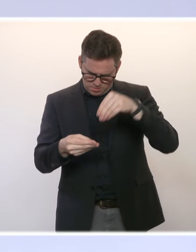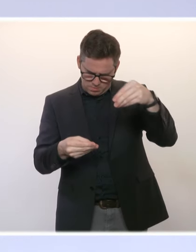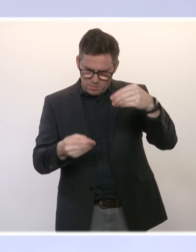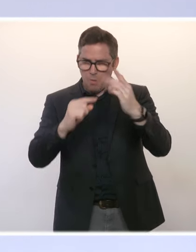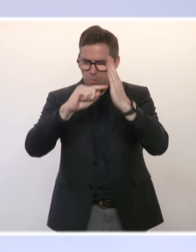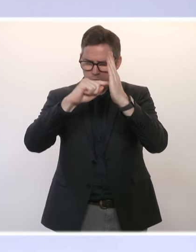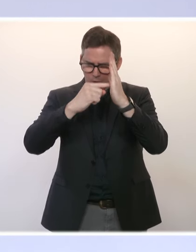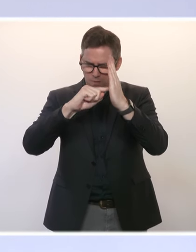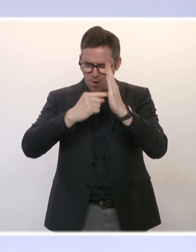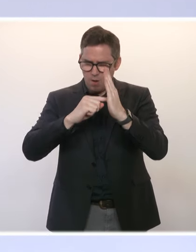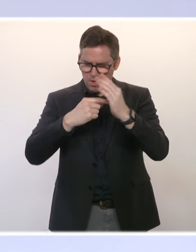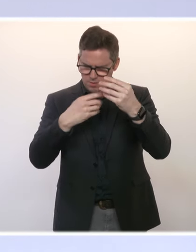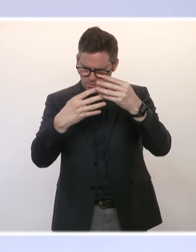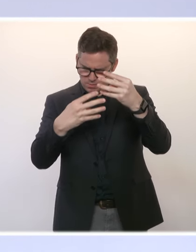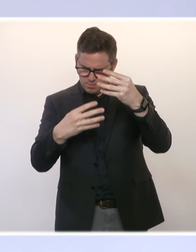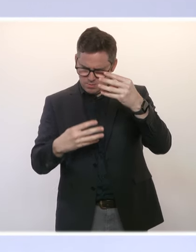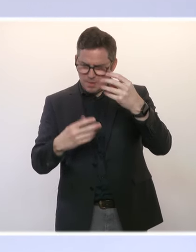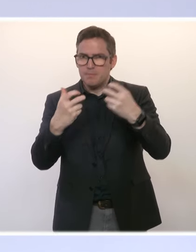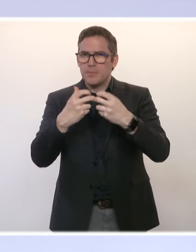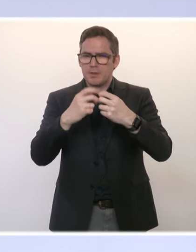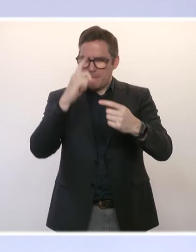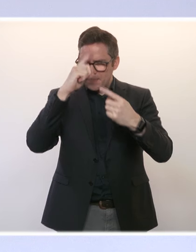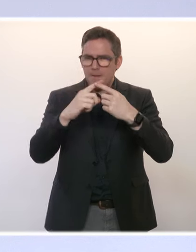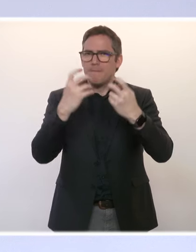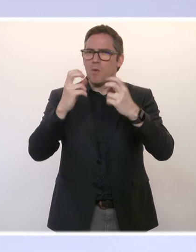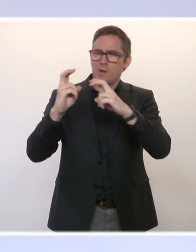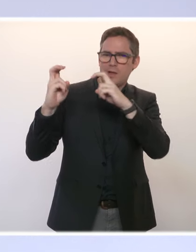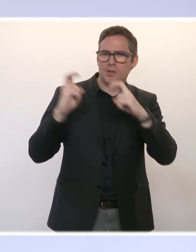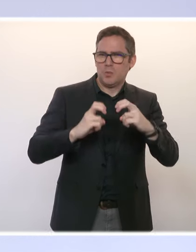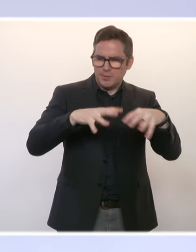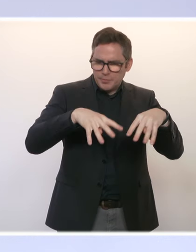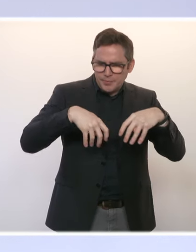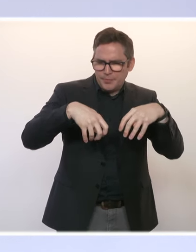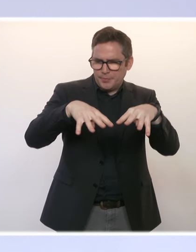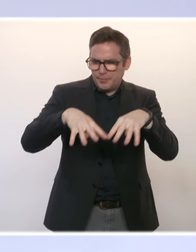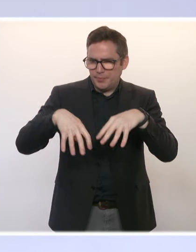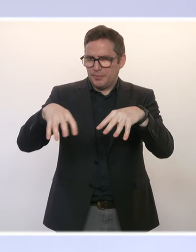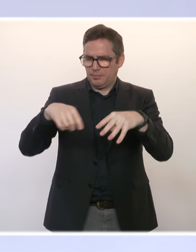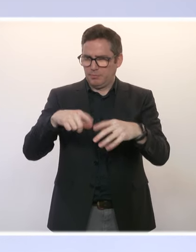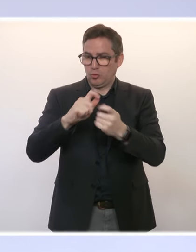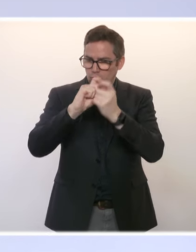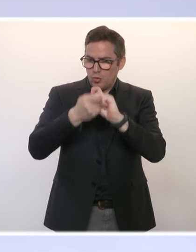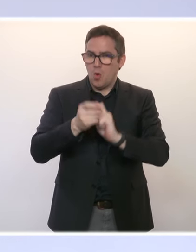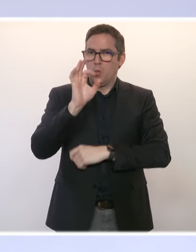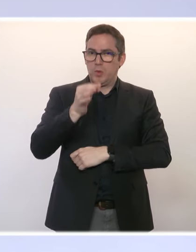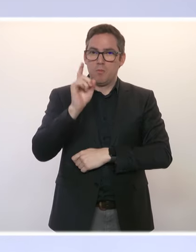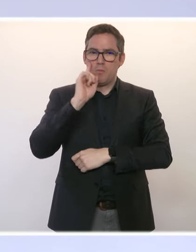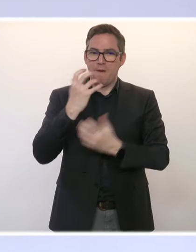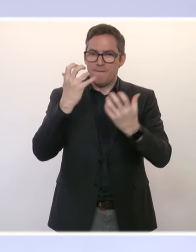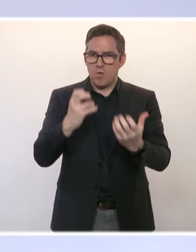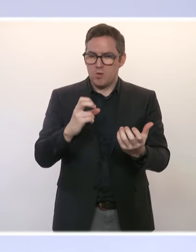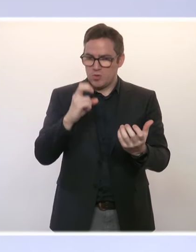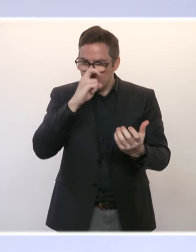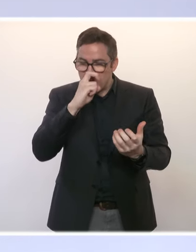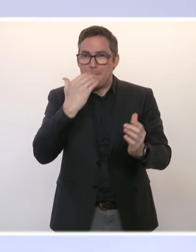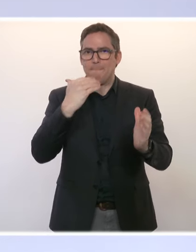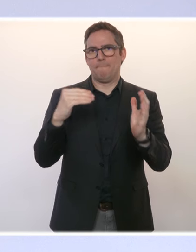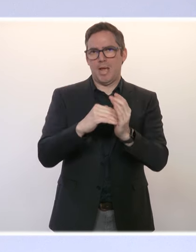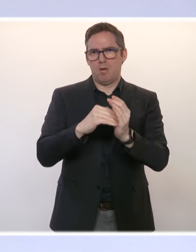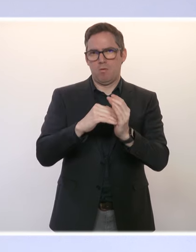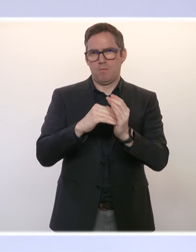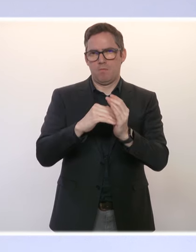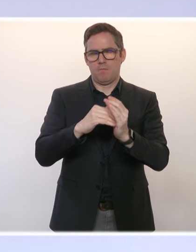optimal, notamment dans le plan Ecophyto, pour proposer une version plus efficace, notamment sur le suivi des indicateurs. Il n'y